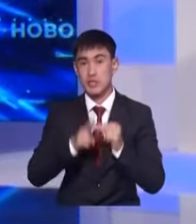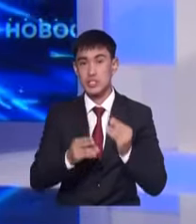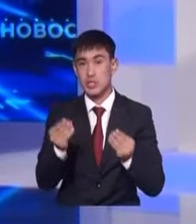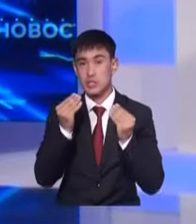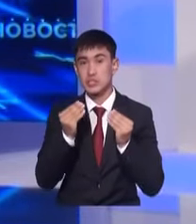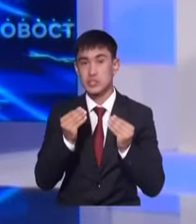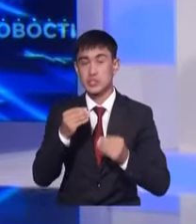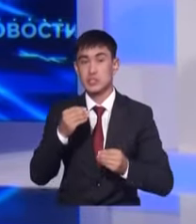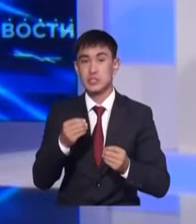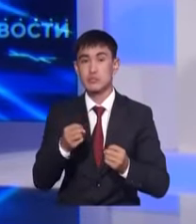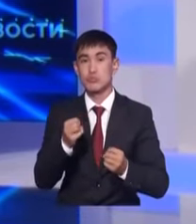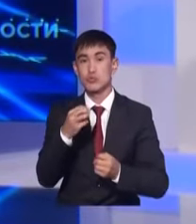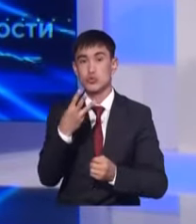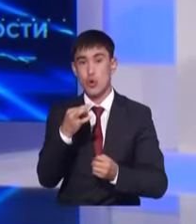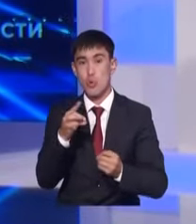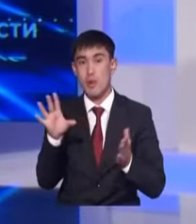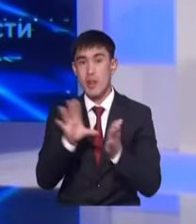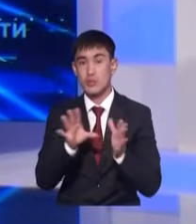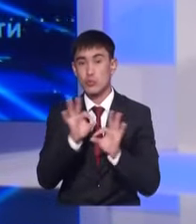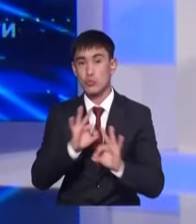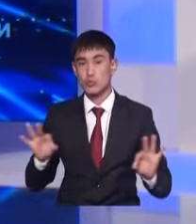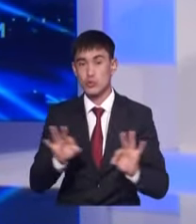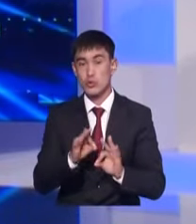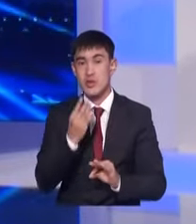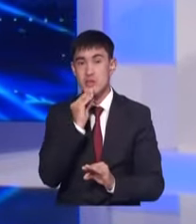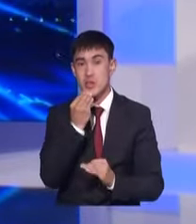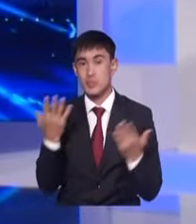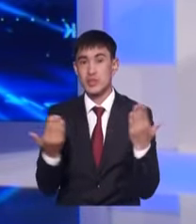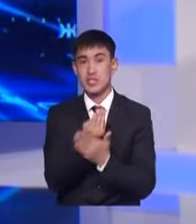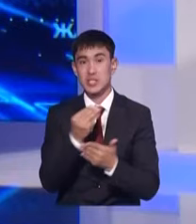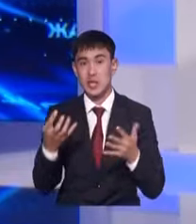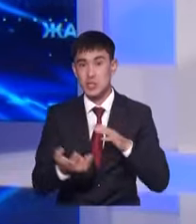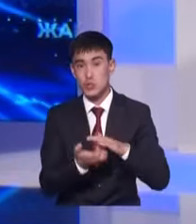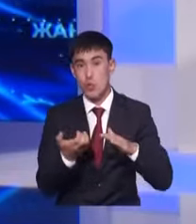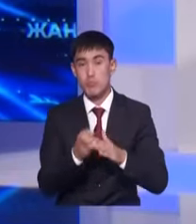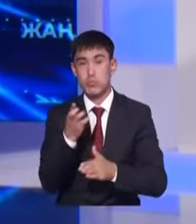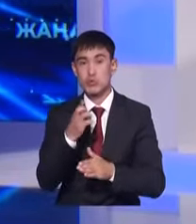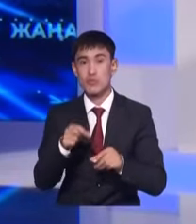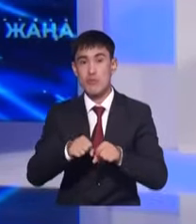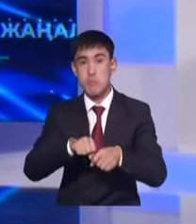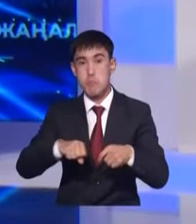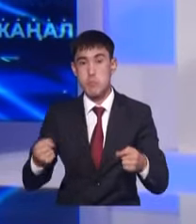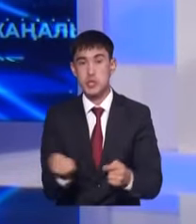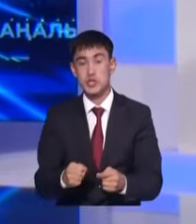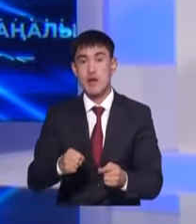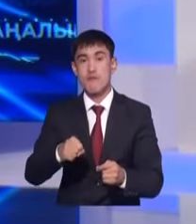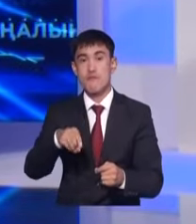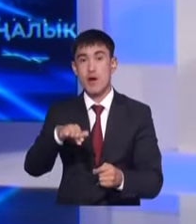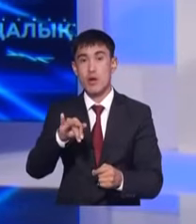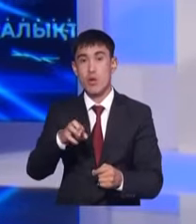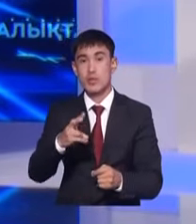завершились грандиозным световым шоу под электронную музыку. В Египте нашли на раскопках бронзовый меч фараона Рамзеса